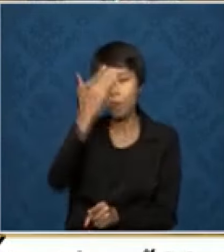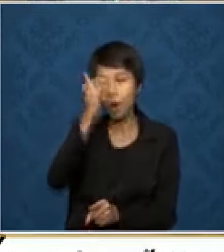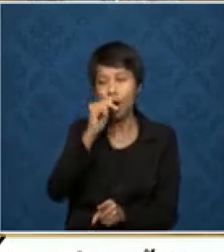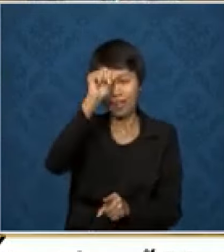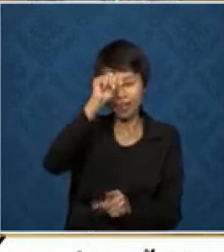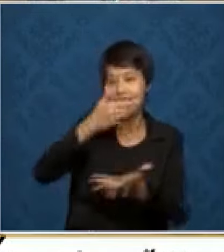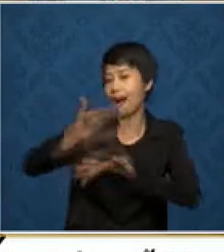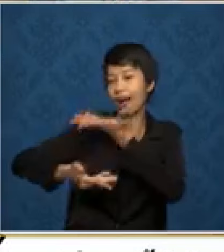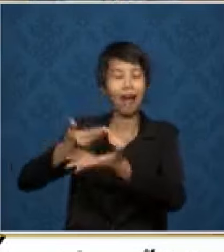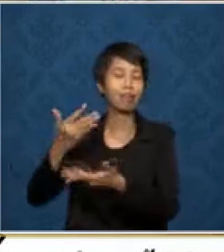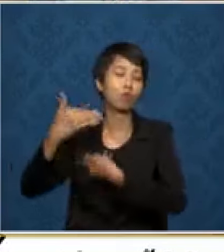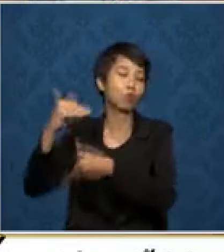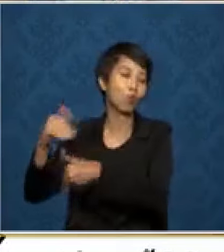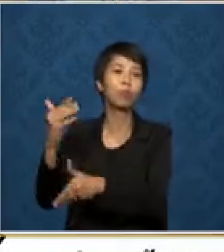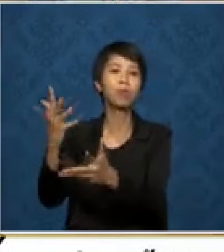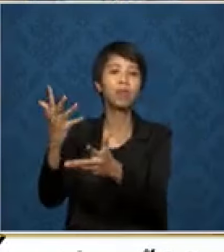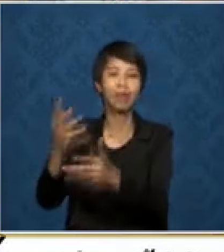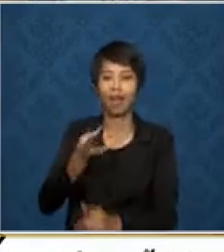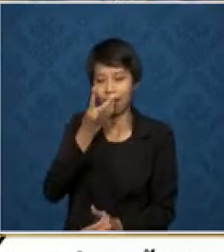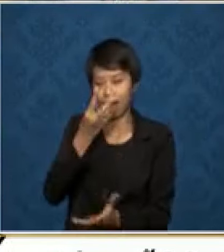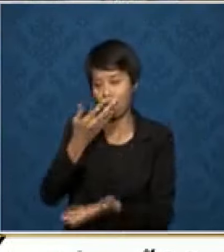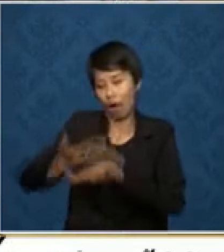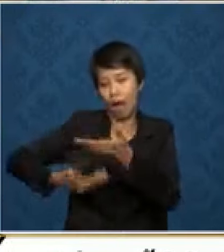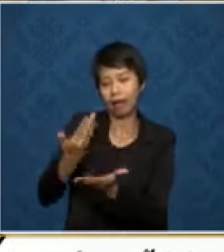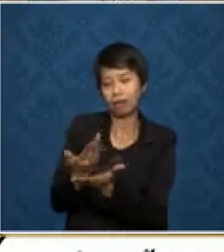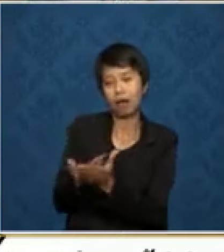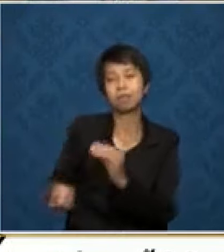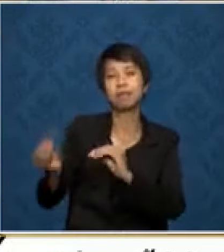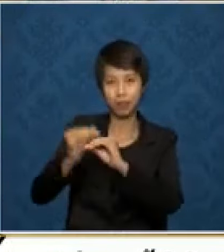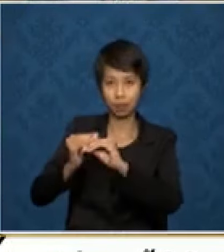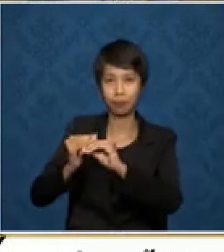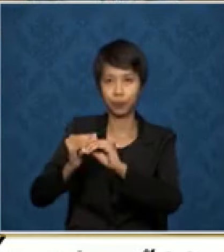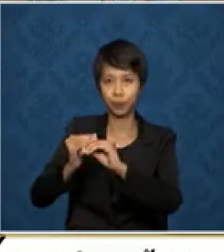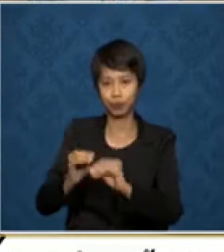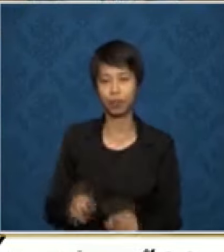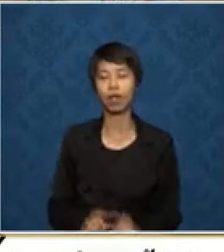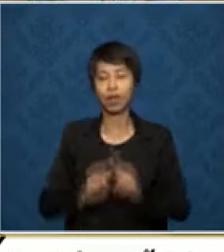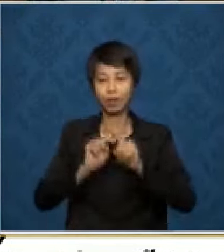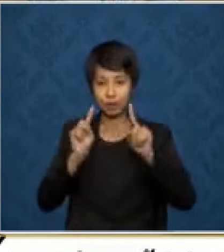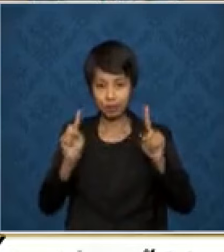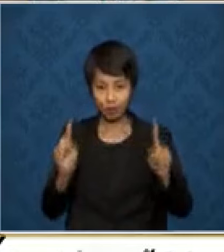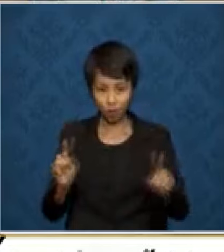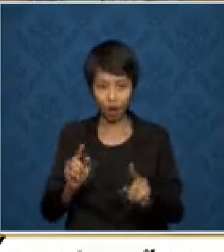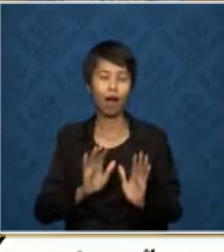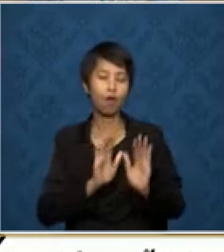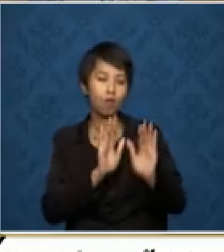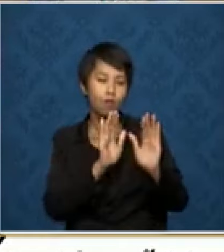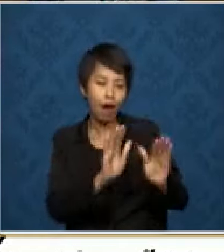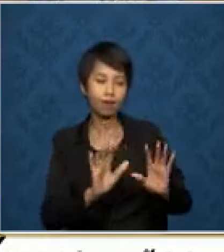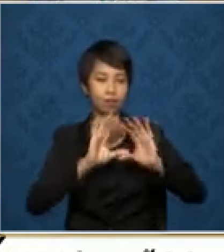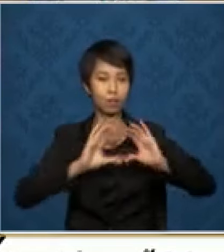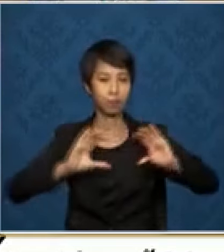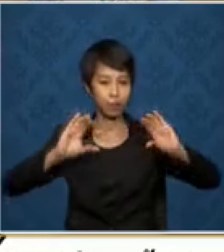ขายในตลาดโลกน้อยลงราคาข้าวมันจึงขึ้นแต่สิ่งหนึ่งที่อยากขอฝากเตือน